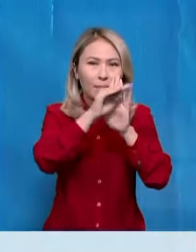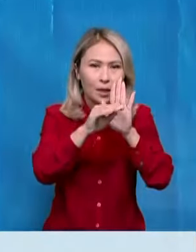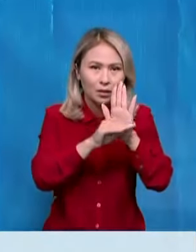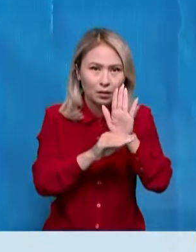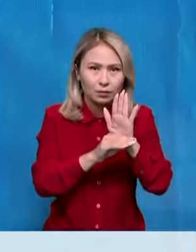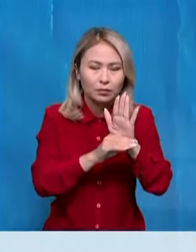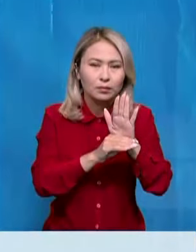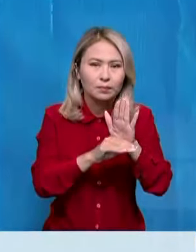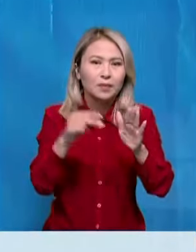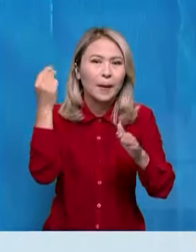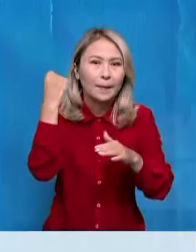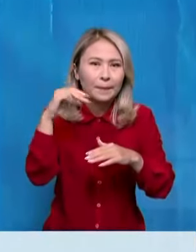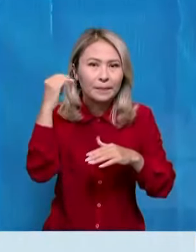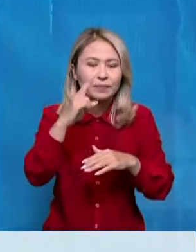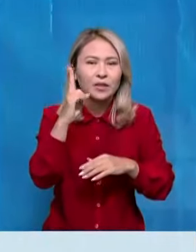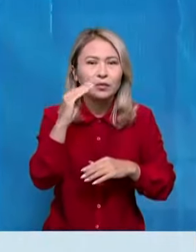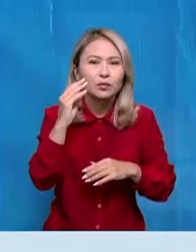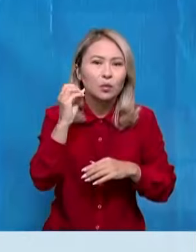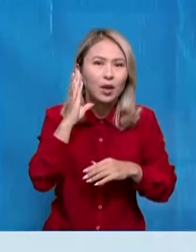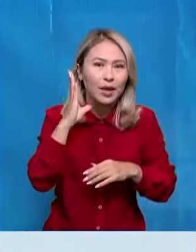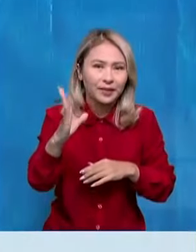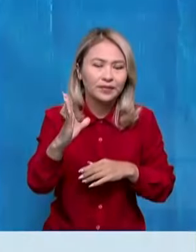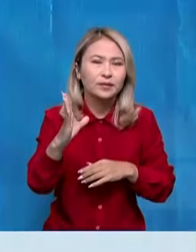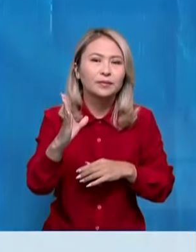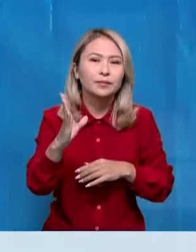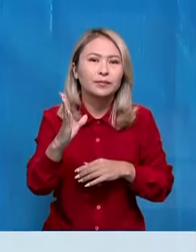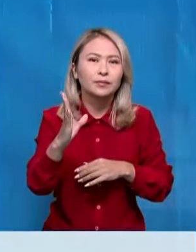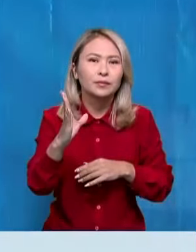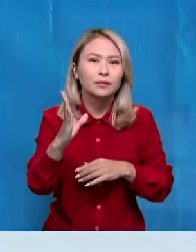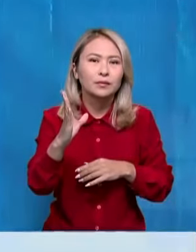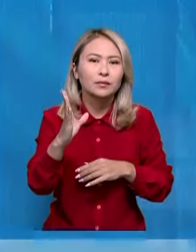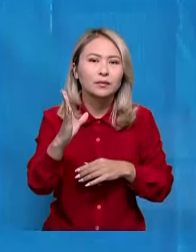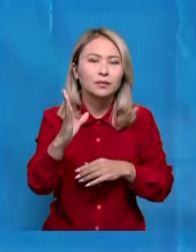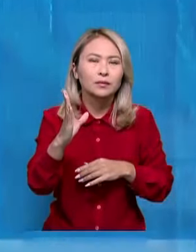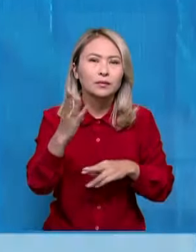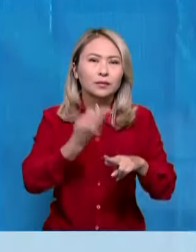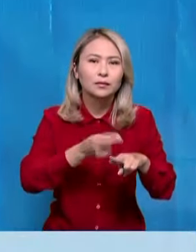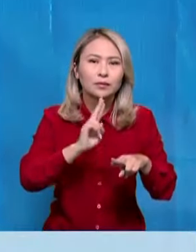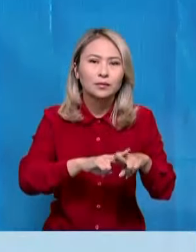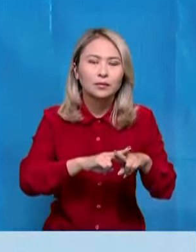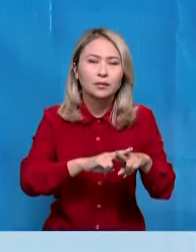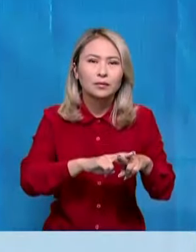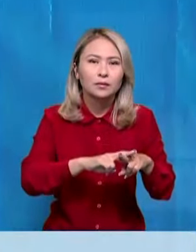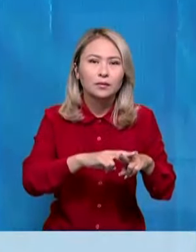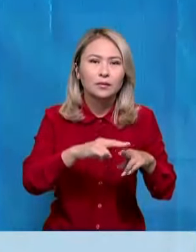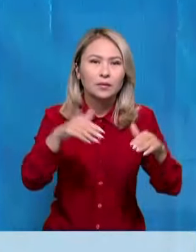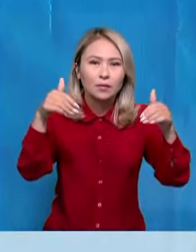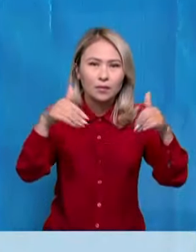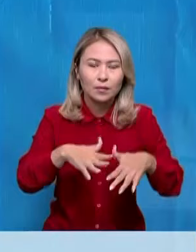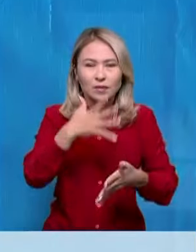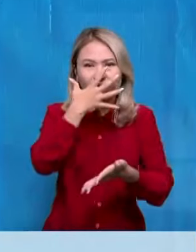есептеледі. Президентіміз Қасым Жомарт Кемелұлы Тоқаев бұл іс-шараны